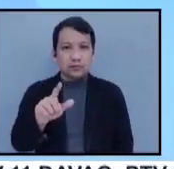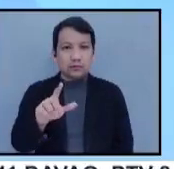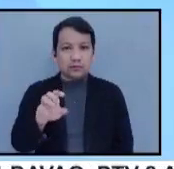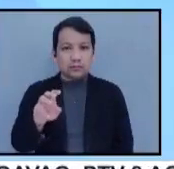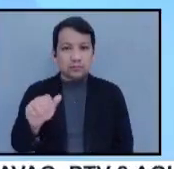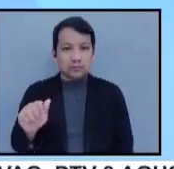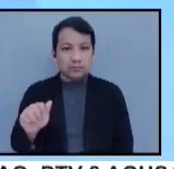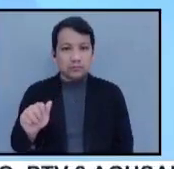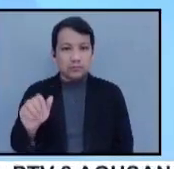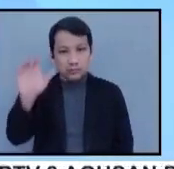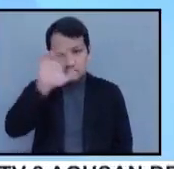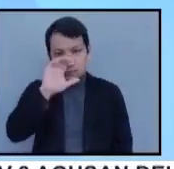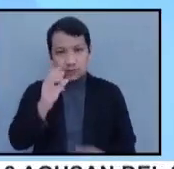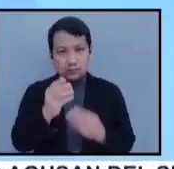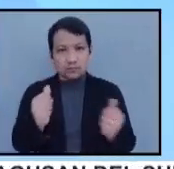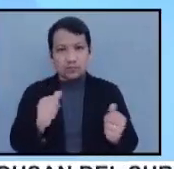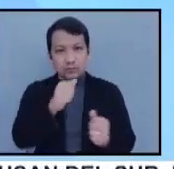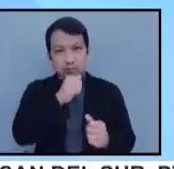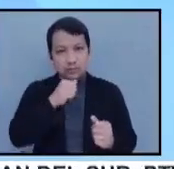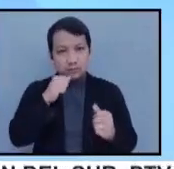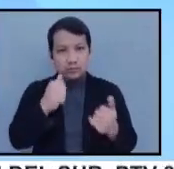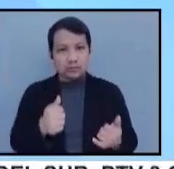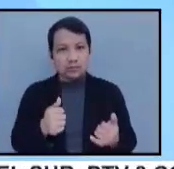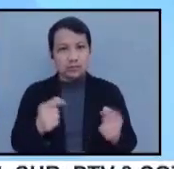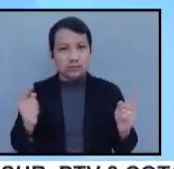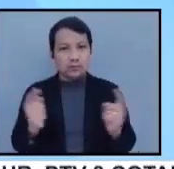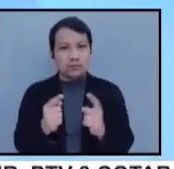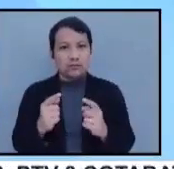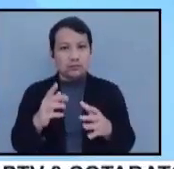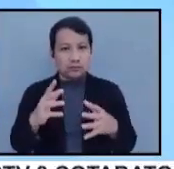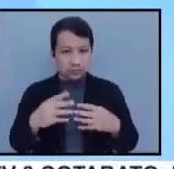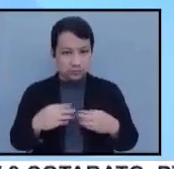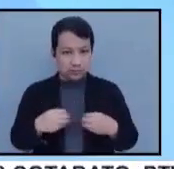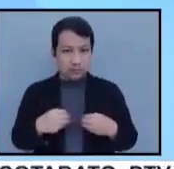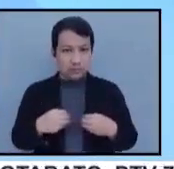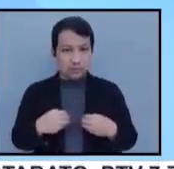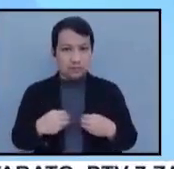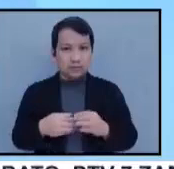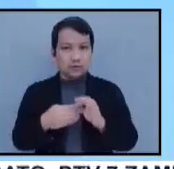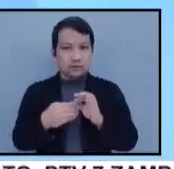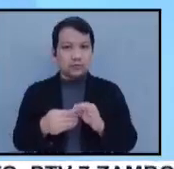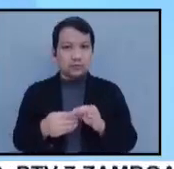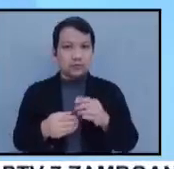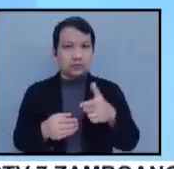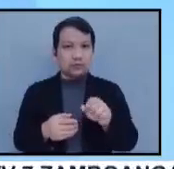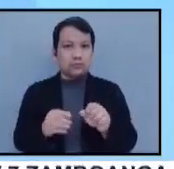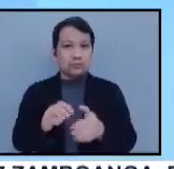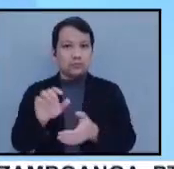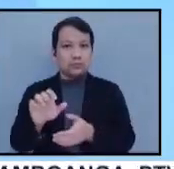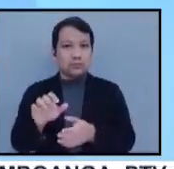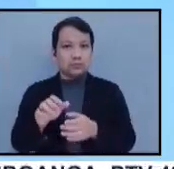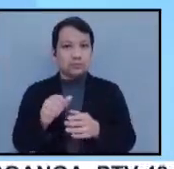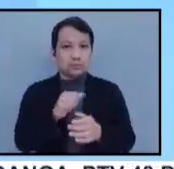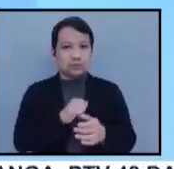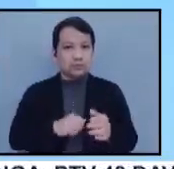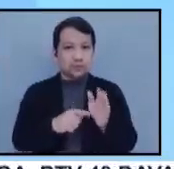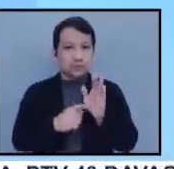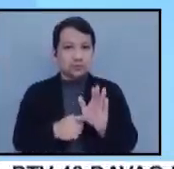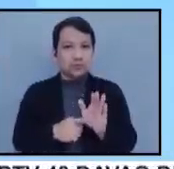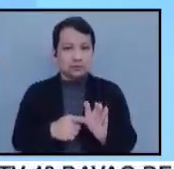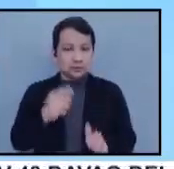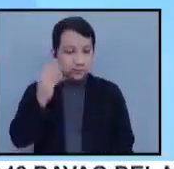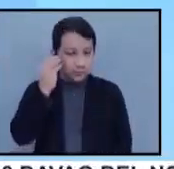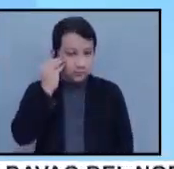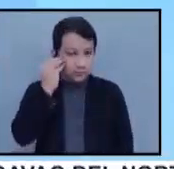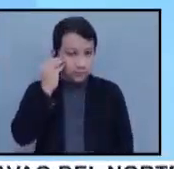agrikultura. Ginawa ng Pangulong pahayag ng tanggapin nito ang credentials ni Guatemala Non-Resident Ambassador Manuel